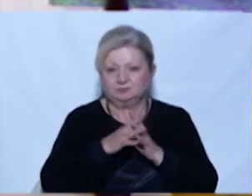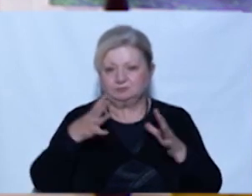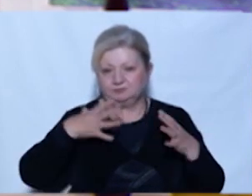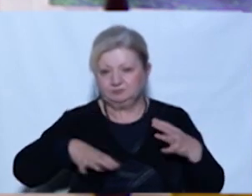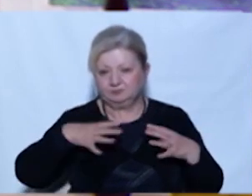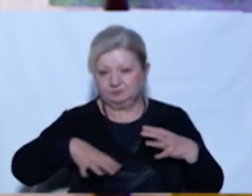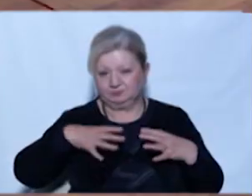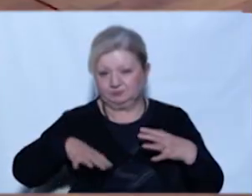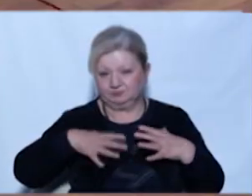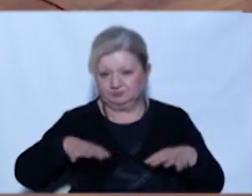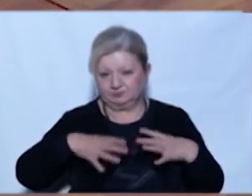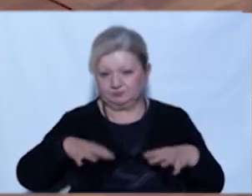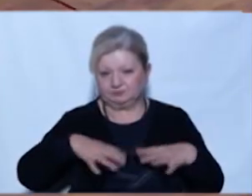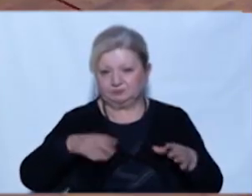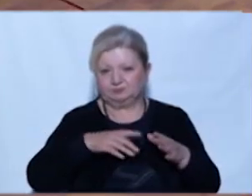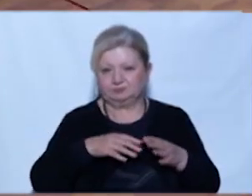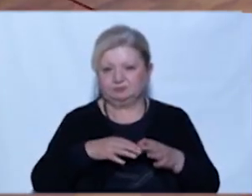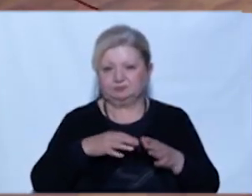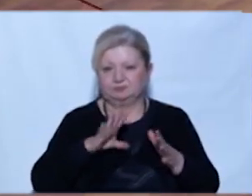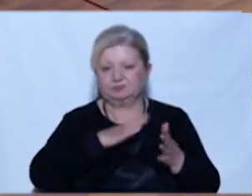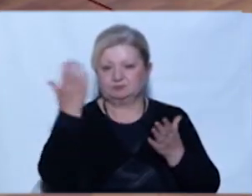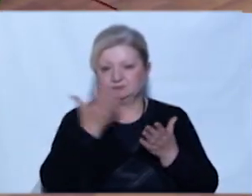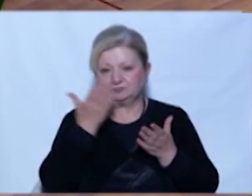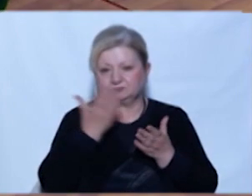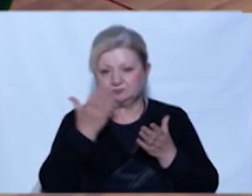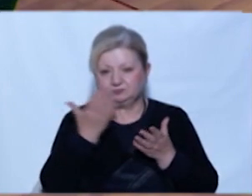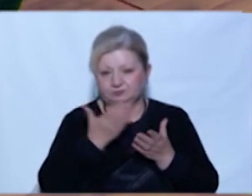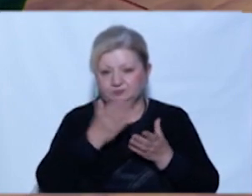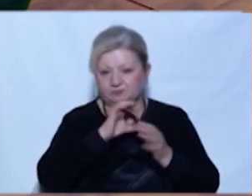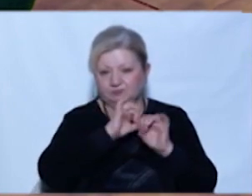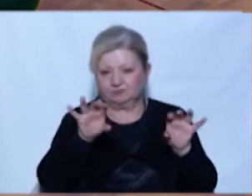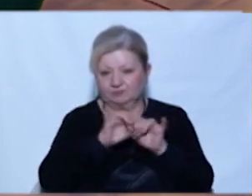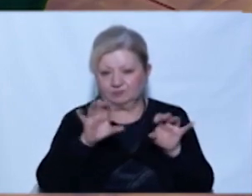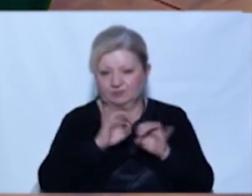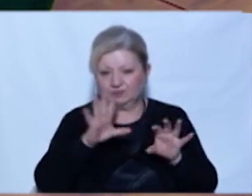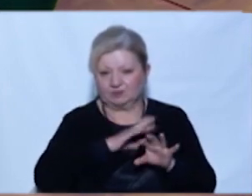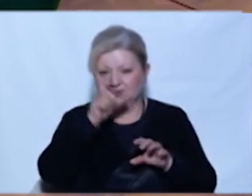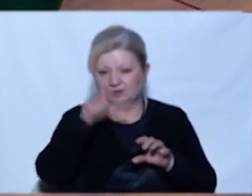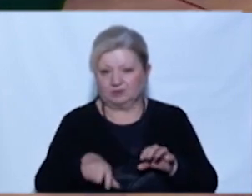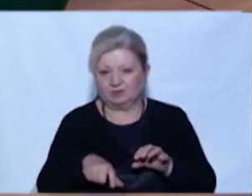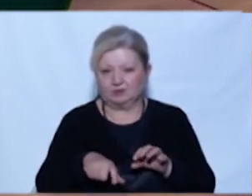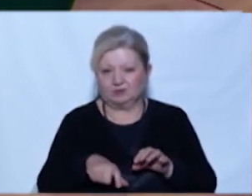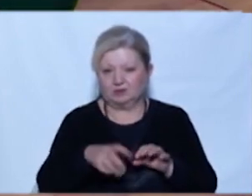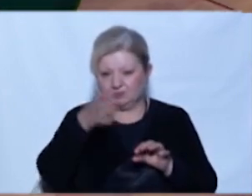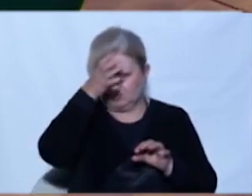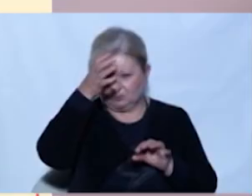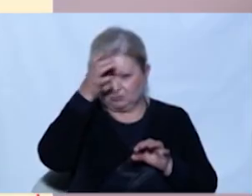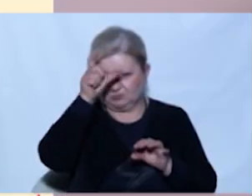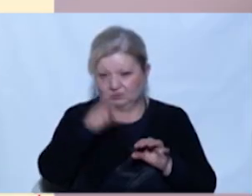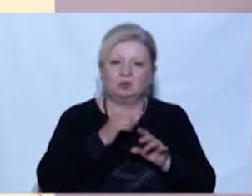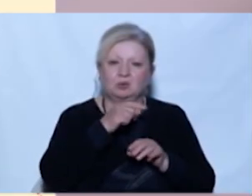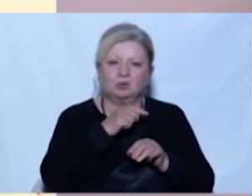საქართველოს ისტორიაში მიმდინარეობდა ლექცია, ერთი ძალიან კეთილშობილი ლექტორი კითხულობდა. თემა